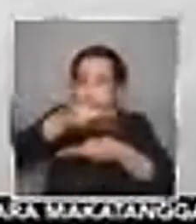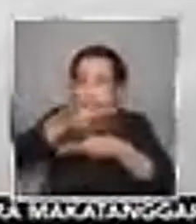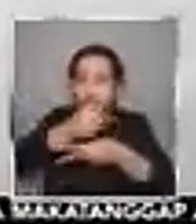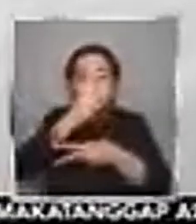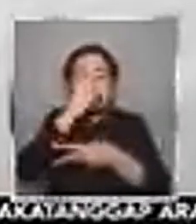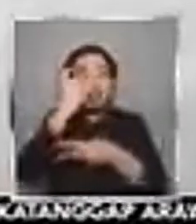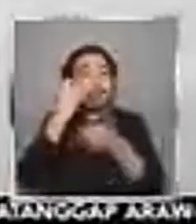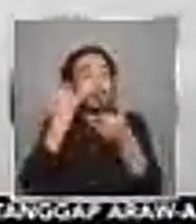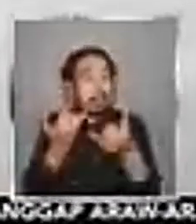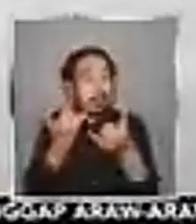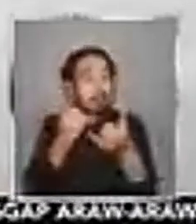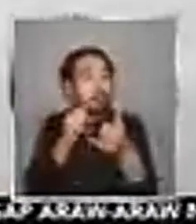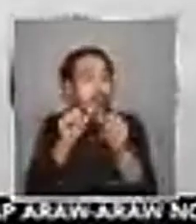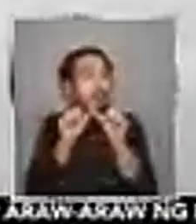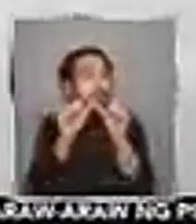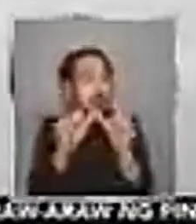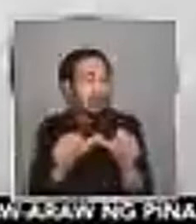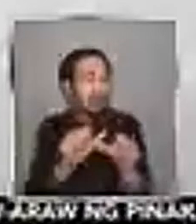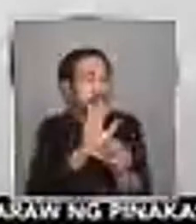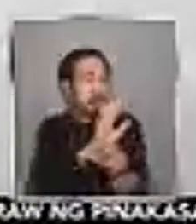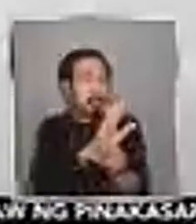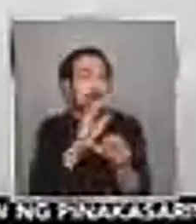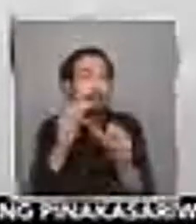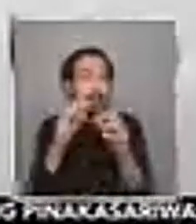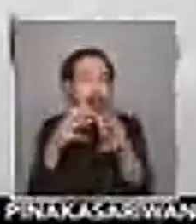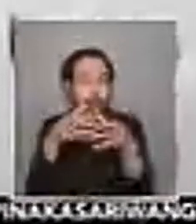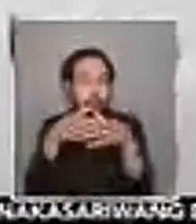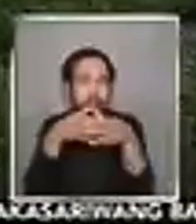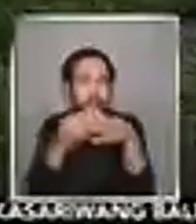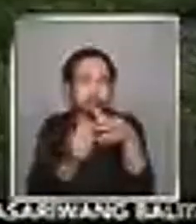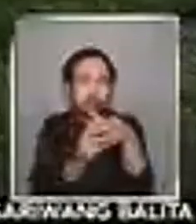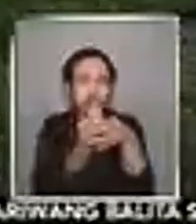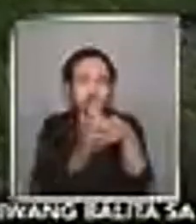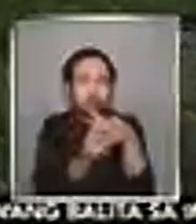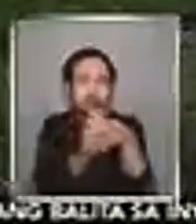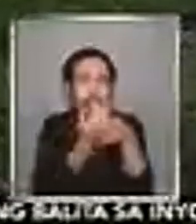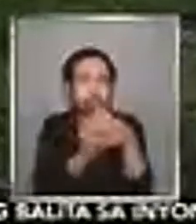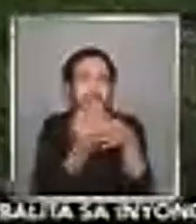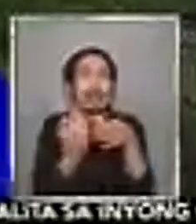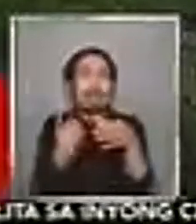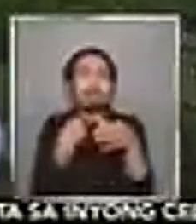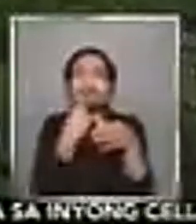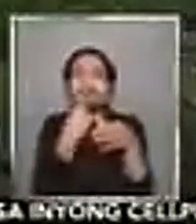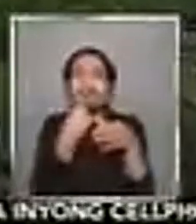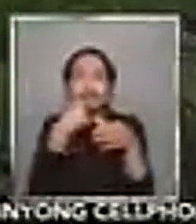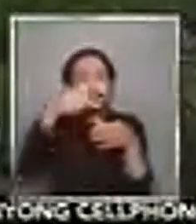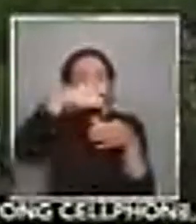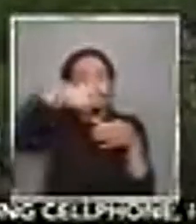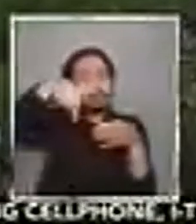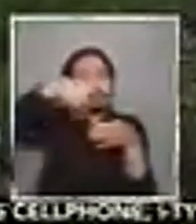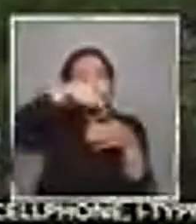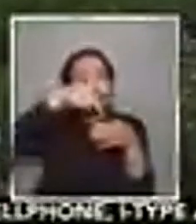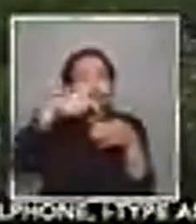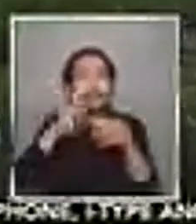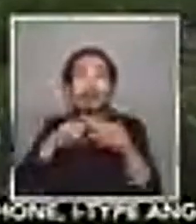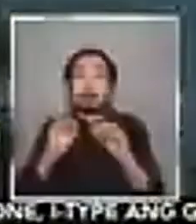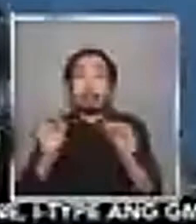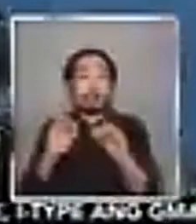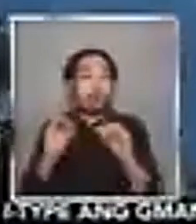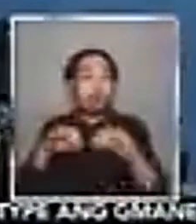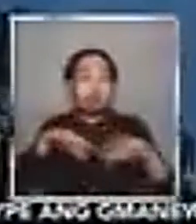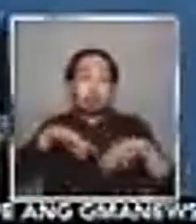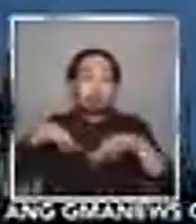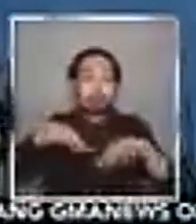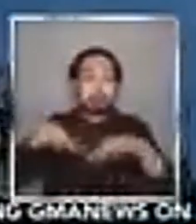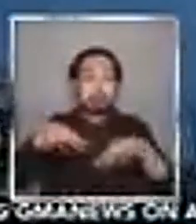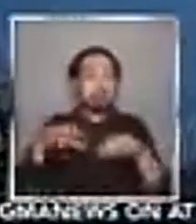kanyang pamamaga at yung pamula ng crater. Gayunman, walang naitalang volcanic earthquake doon ang ahensya